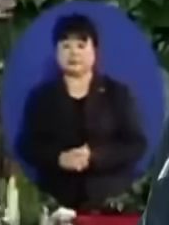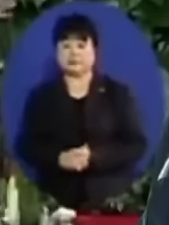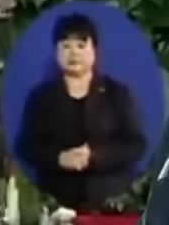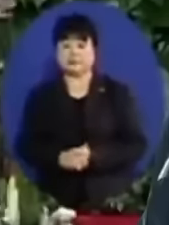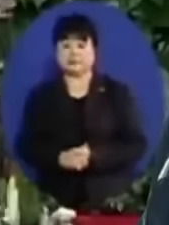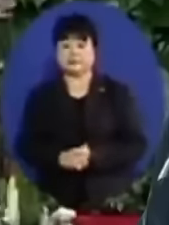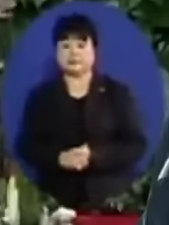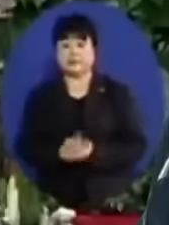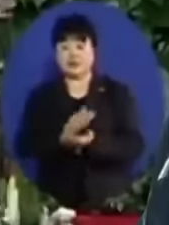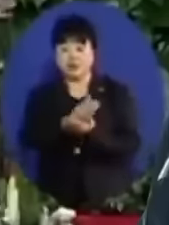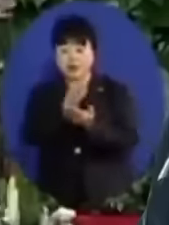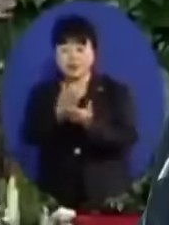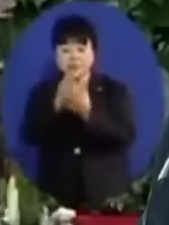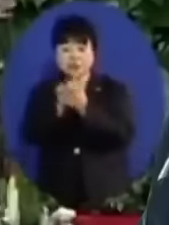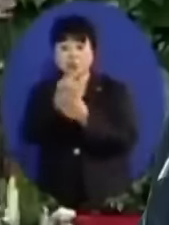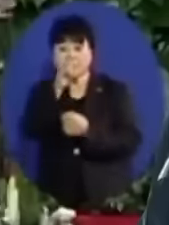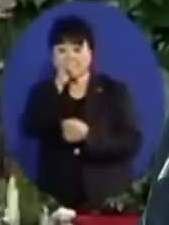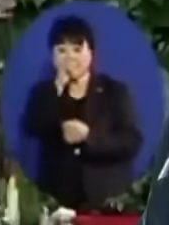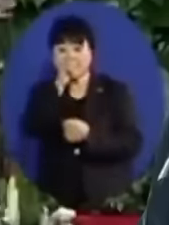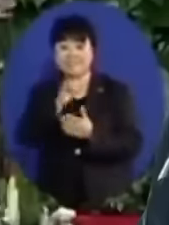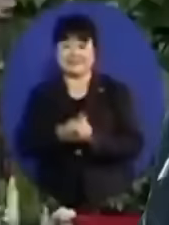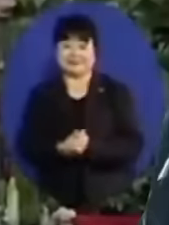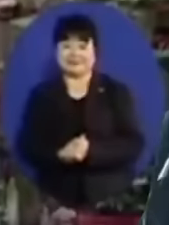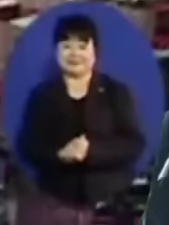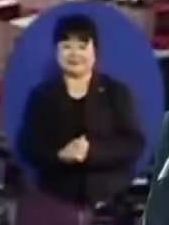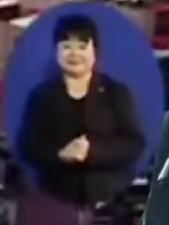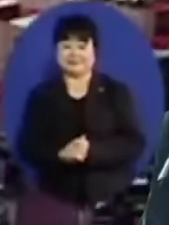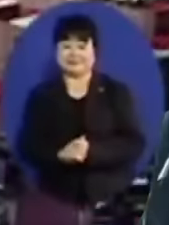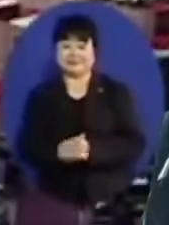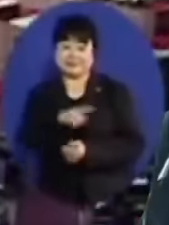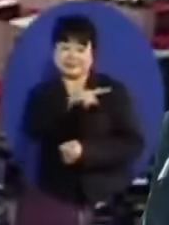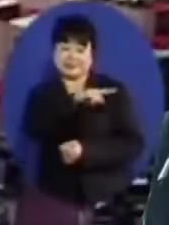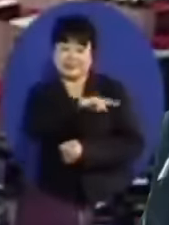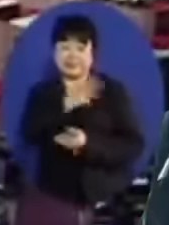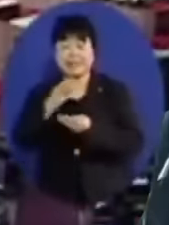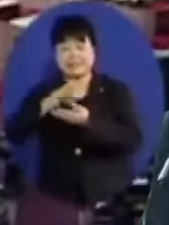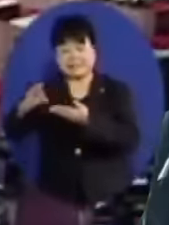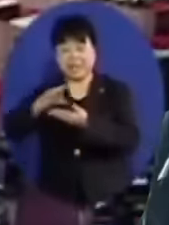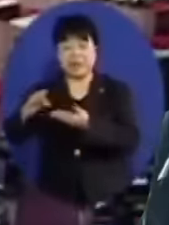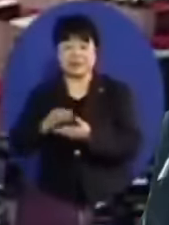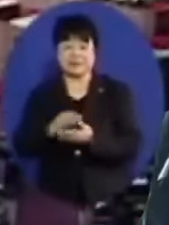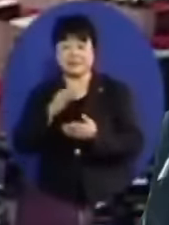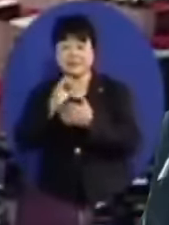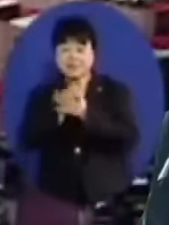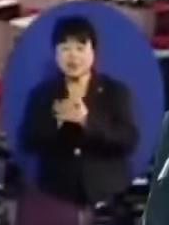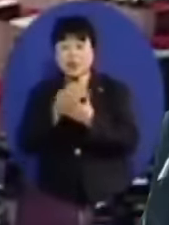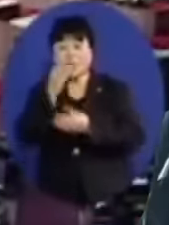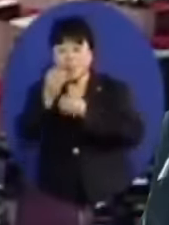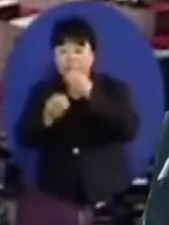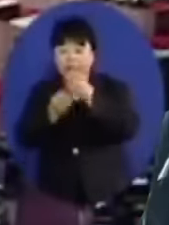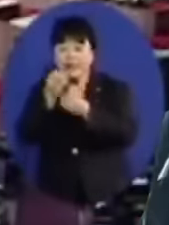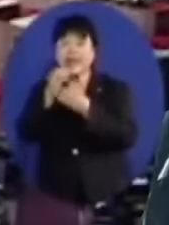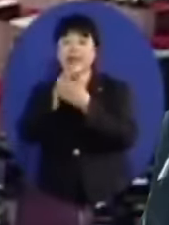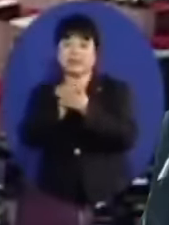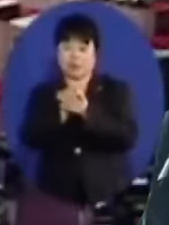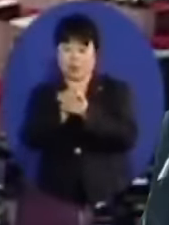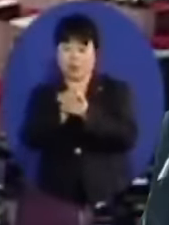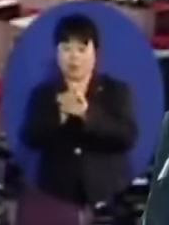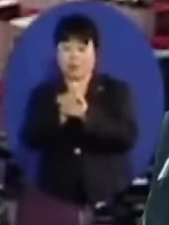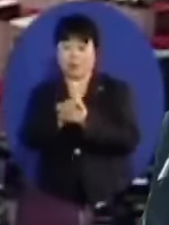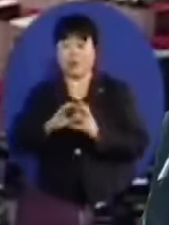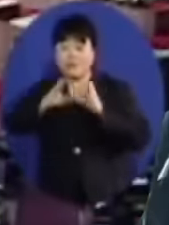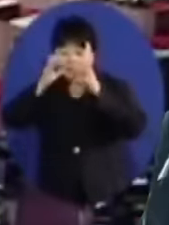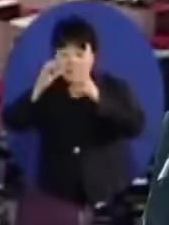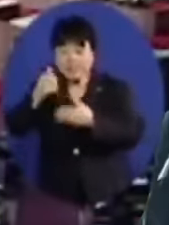그런데 여러 가지 우리가 기도가 있는데요, 우리가 제일 흔하게 많이 하는 기도는 회개의 기도입니다. 이